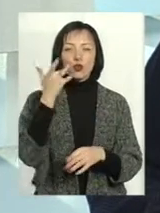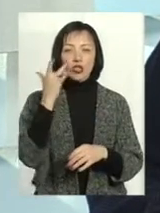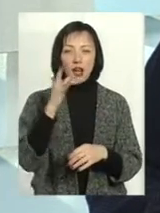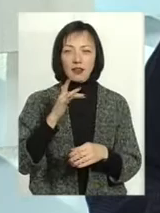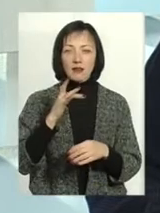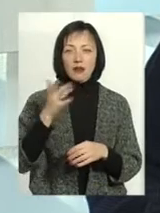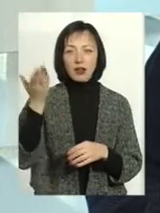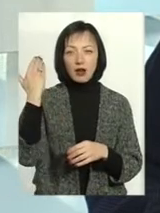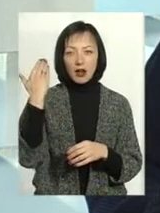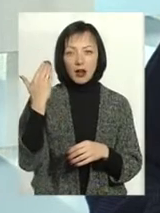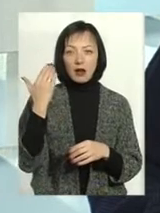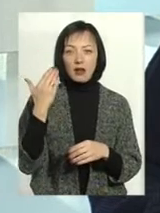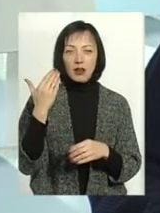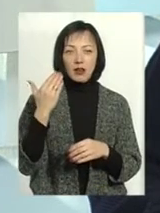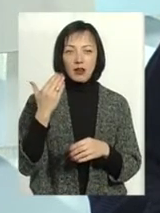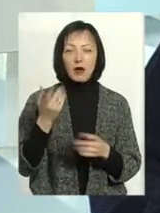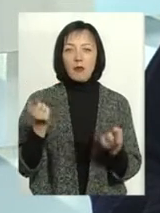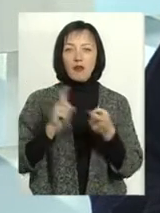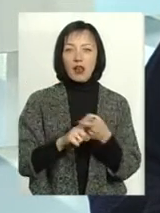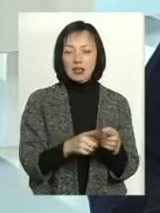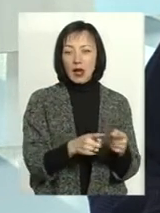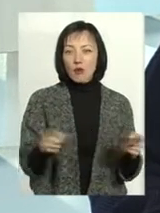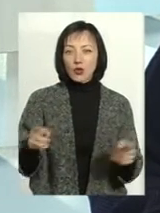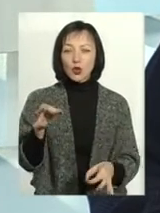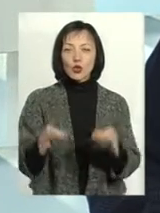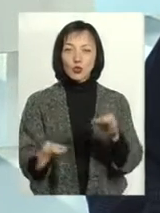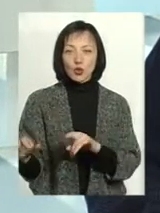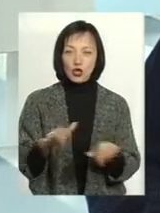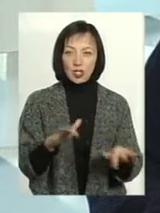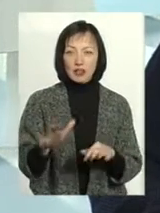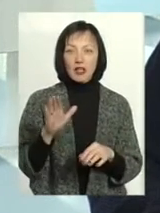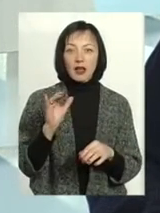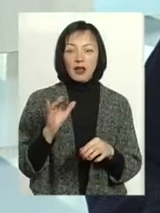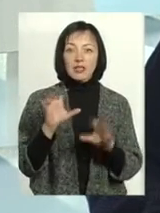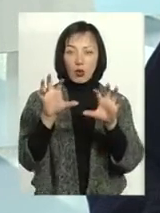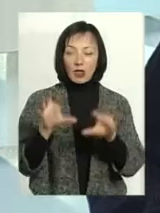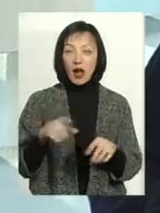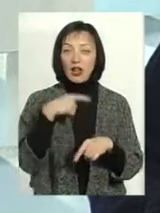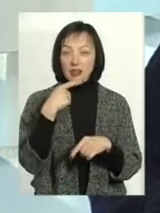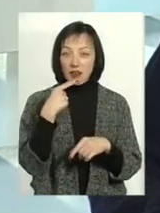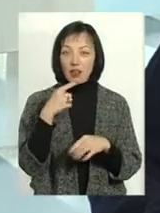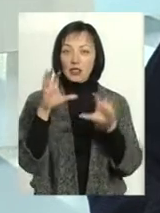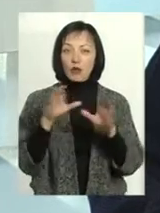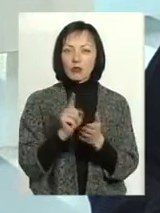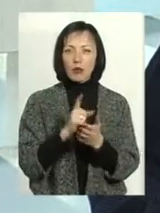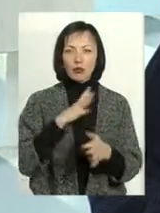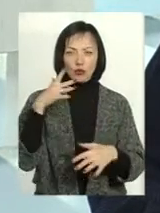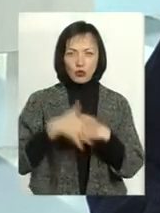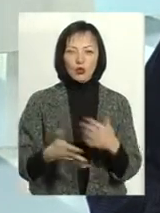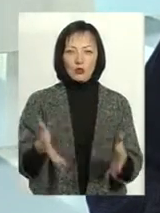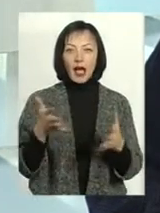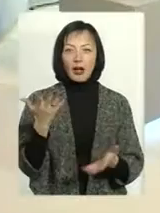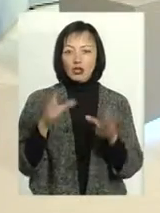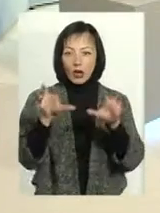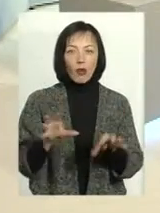з епохою якого, з ім'ям, верніше якого, пов'язує цілу епоху в судочинстві і в законодавстві. Він казав, закон, він має бути зрозумілим. Тому що якщо